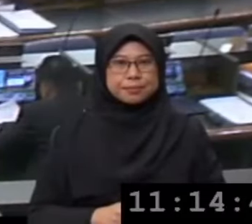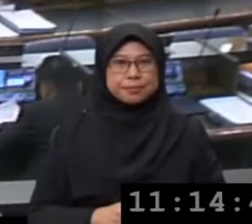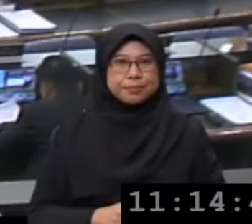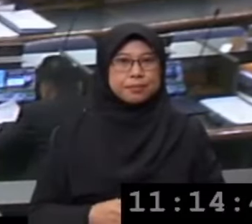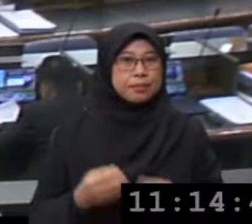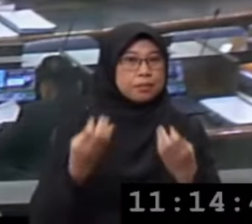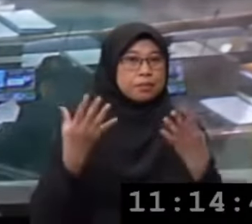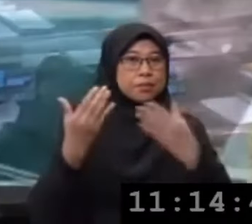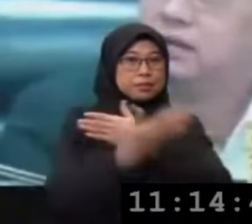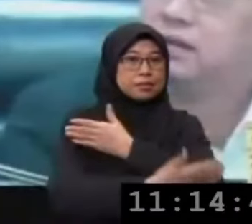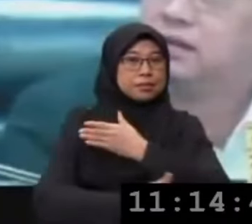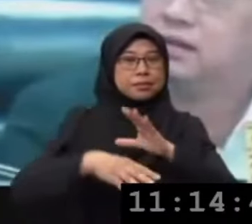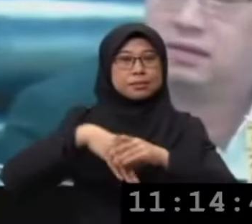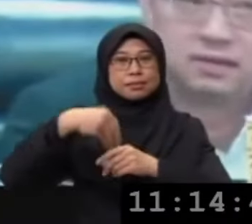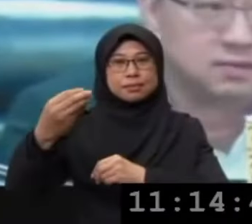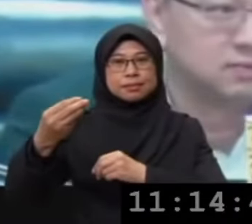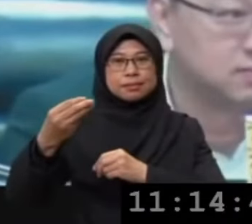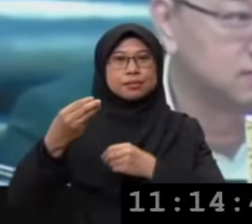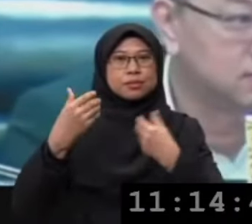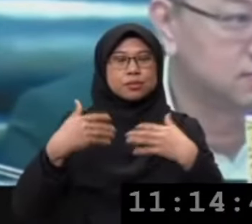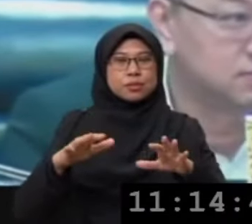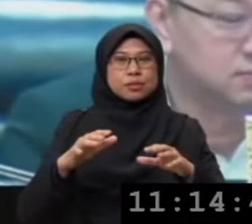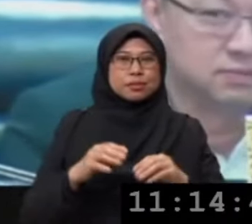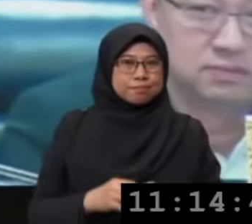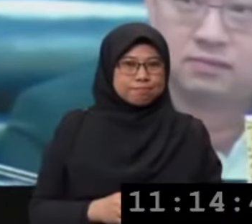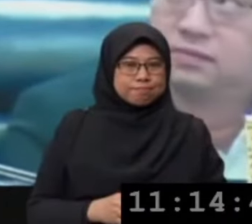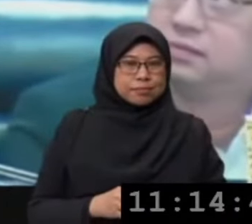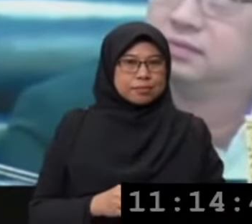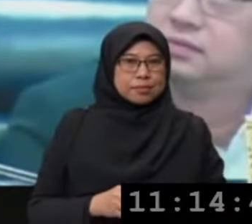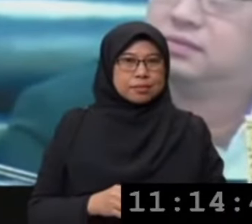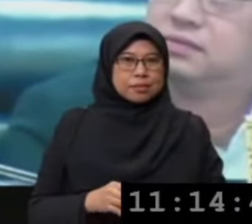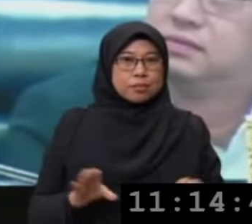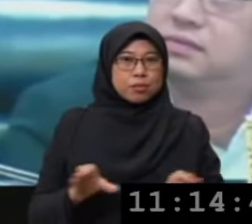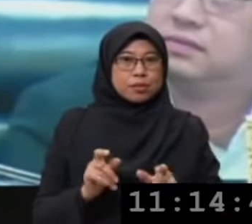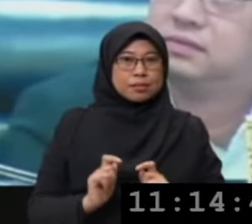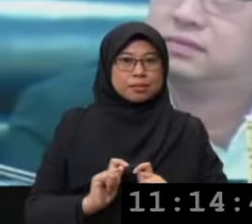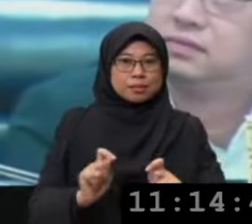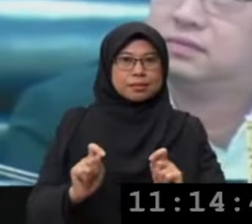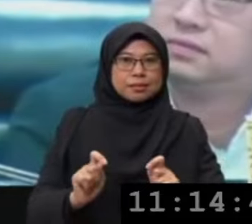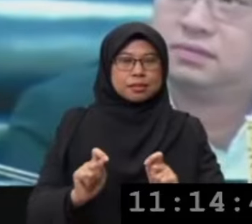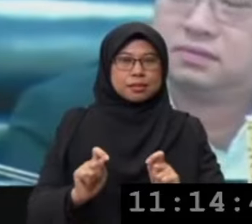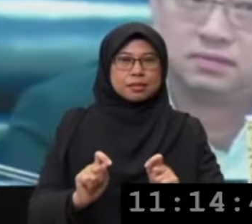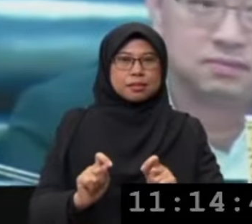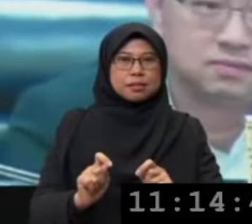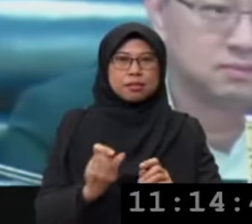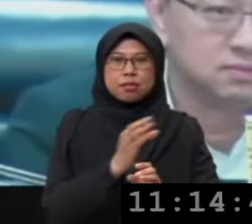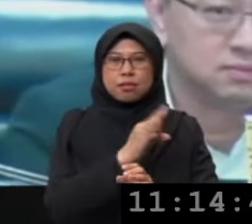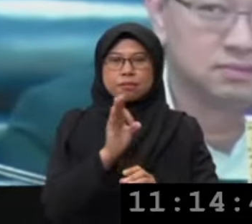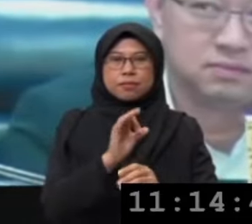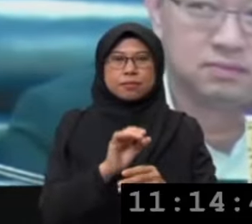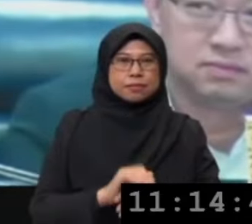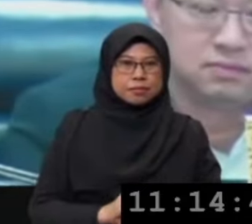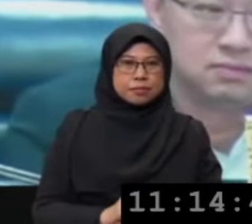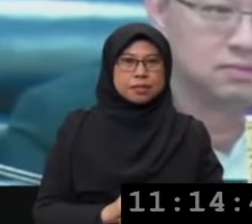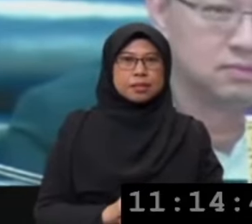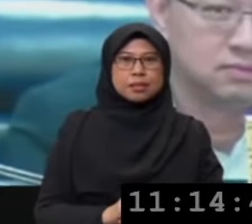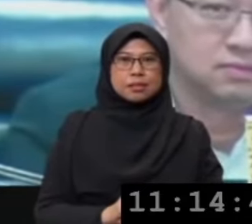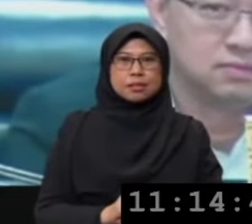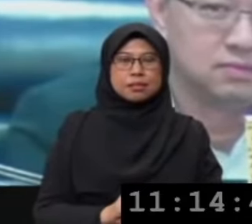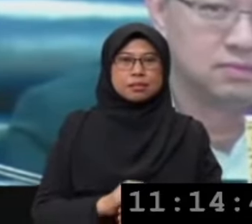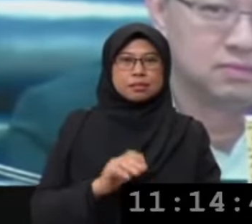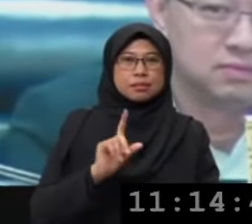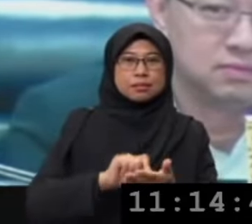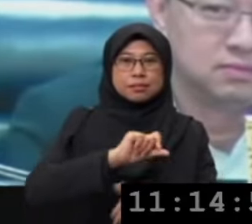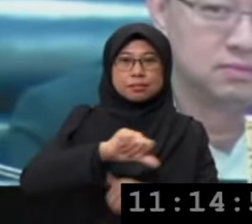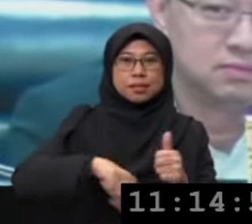beberapa negara luar telah mengambil tindakanu menutup antaranya sosial media antaranya tiktok lah